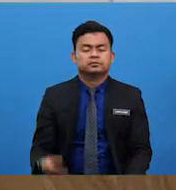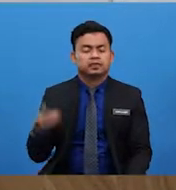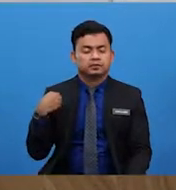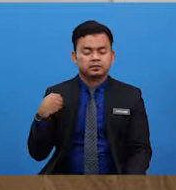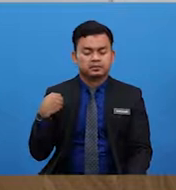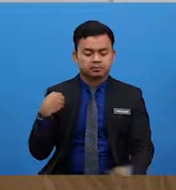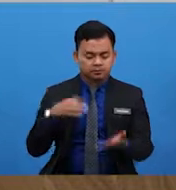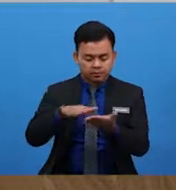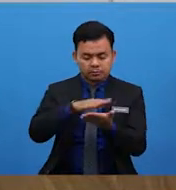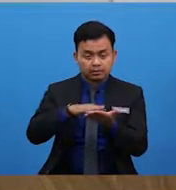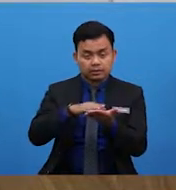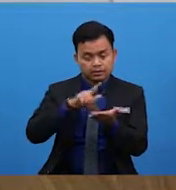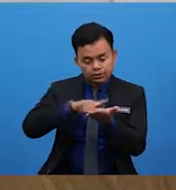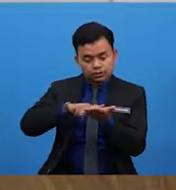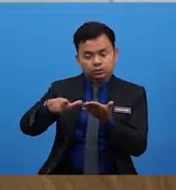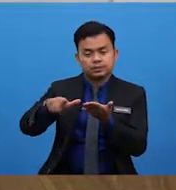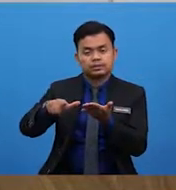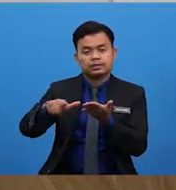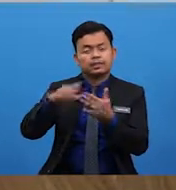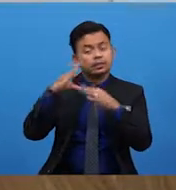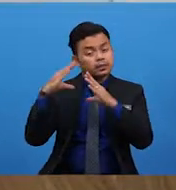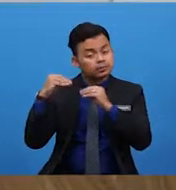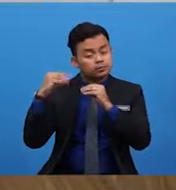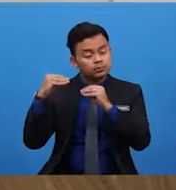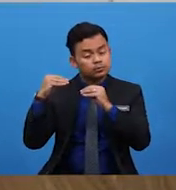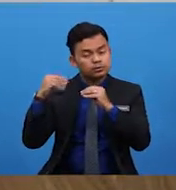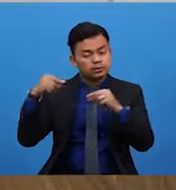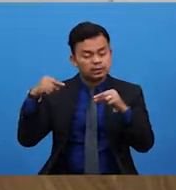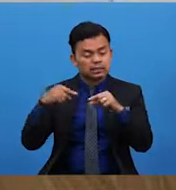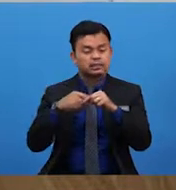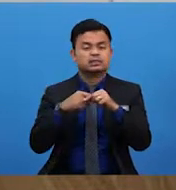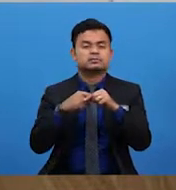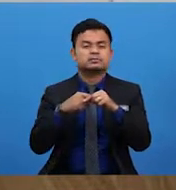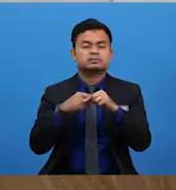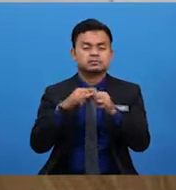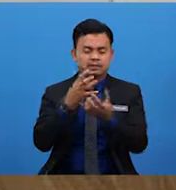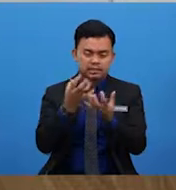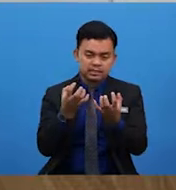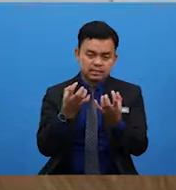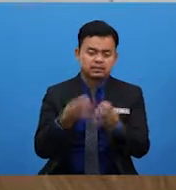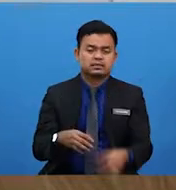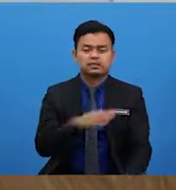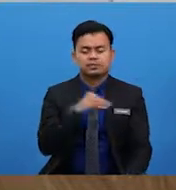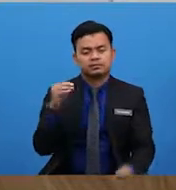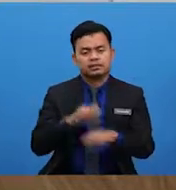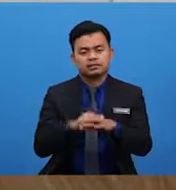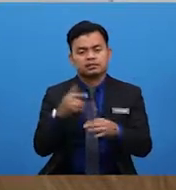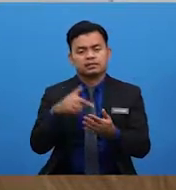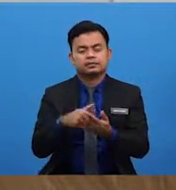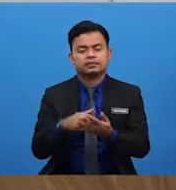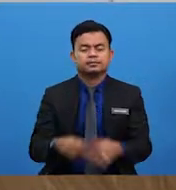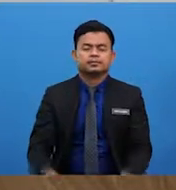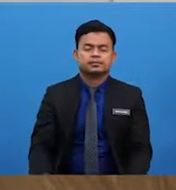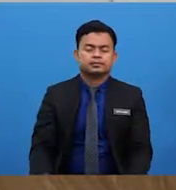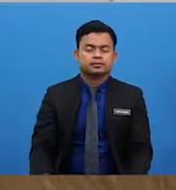ada kesenian lembut tajam keras kesah dan sebagainya dan secara tidak langsung ia